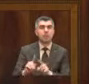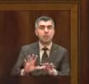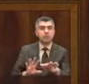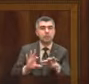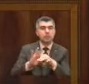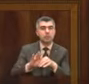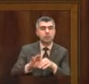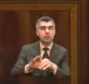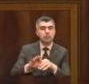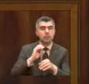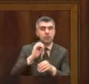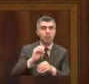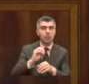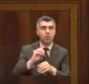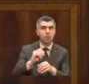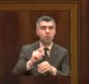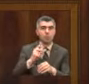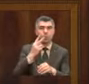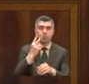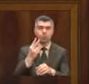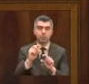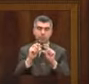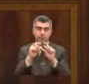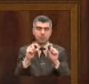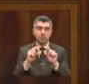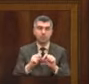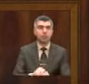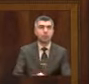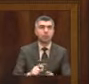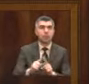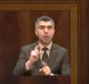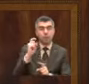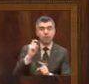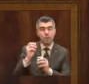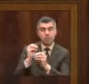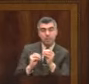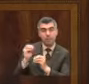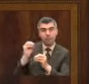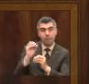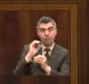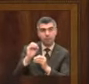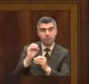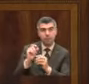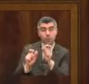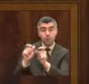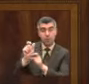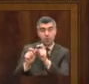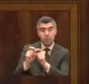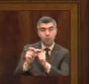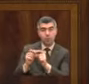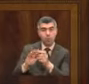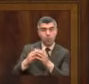واط. ولكن الجواب على أن بعض الأسطر التي تكون مبالغها مرتفعة ويخرج أغلبية المستهلكين من